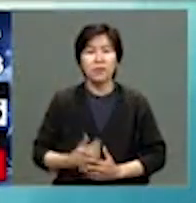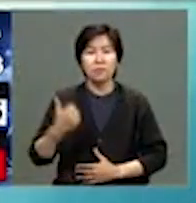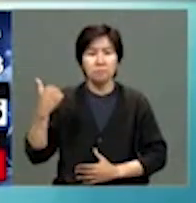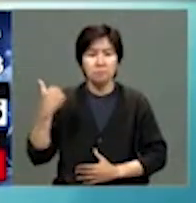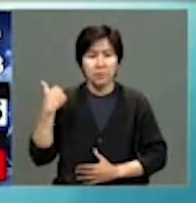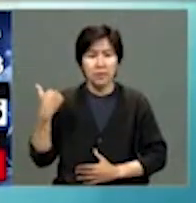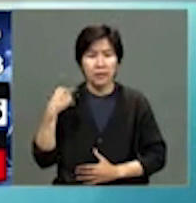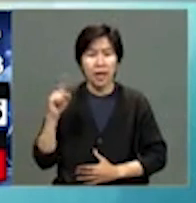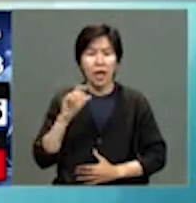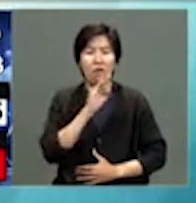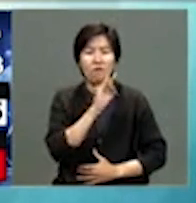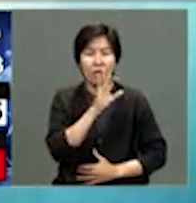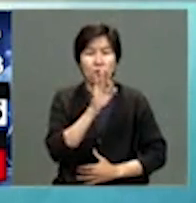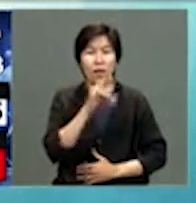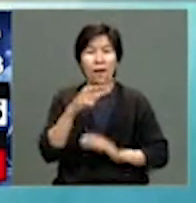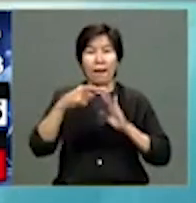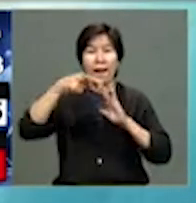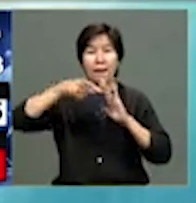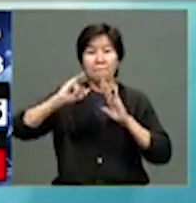วันหรือเลยไปเป็นเดือนแล้วไม่มีเชื้อเราเลยไปไหนมาไหนสบายได้เหมือนเดิมนะครับอยากให้เป็นภาพนะครับกับครับวันนี้ไม่มีวันเป็นคำถามเพิ่มเติมคุณหมอมีอะไรจะฝากถึงท้ายเพิ่มเติมนะครับครับก็ขอบพระคุณทุกๆท่านที่ได้ช่วยกันทำให้ประเทศไทยเรามีชื่อเสียงในเรื่องของการควบคุมโรคติดดับโลกนะครับมาอยู่ที่เรื่องของท่านที่จะมาดูแลสุขภาพส่วนตัวนะครับอยู่ห่างไว้ใส่แมสกันหมั่นล้างมือเท่านั้นเองเรื่องของการแถลงข่าวก็ฝากไว้สองอ่าก็เรียกแล้วเว็บเพจนะครับเป็นเออเป็นFacebook